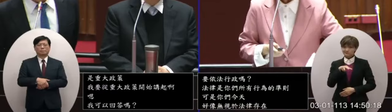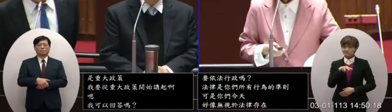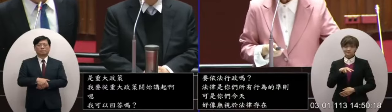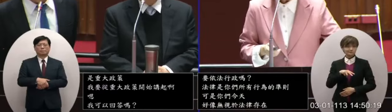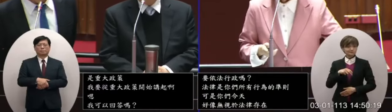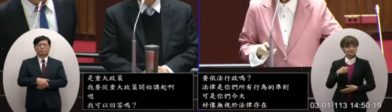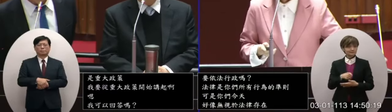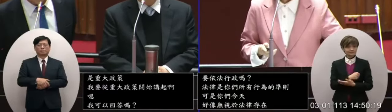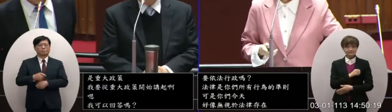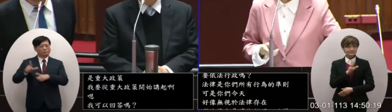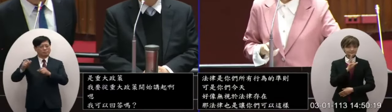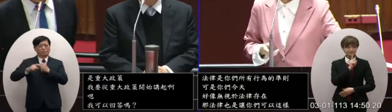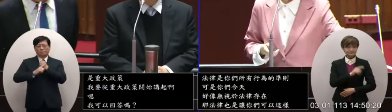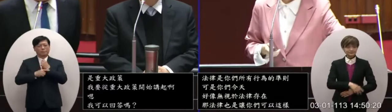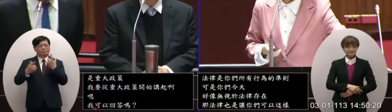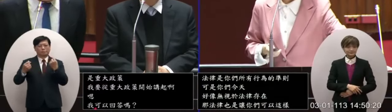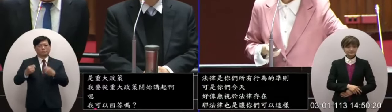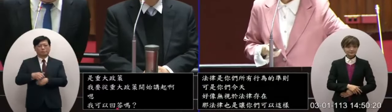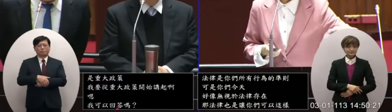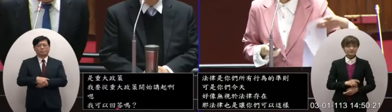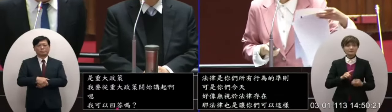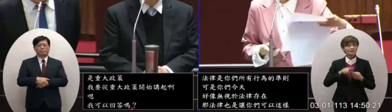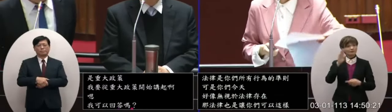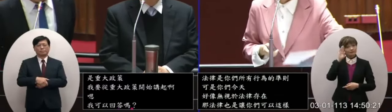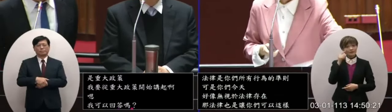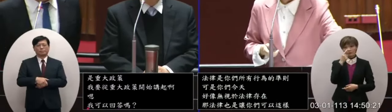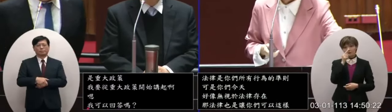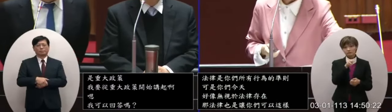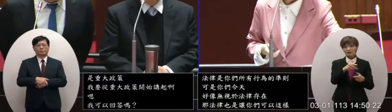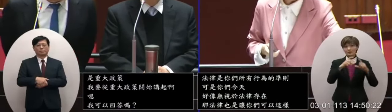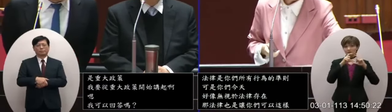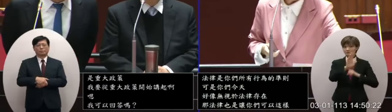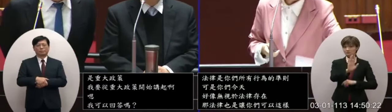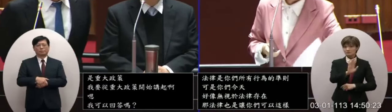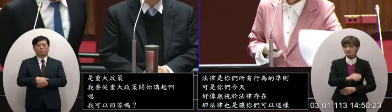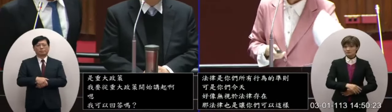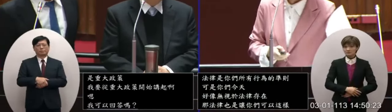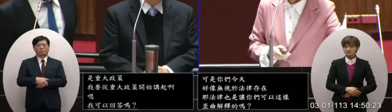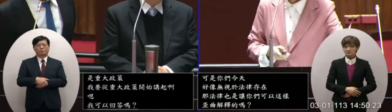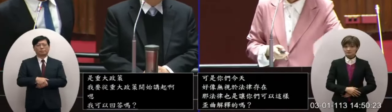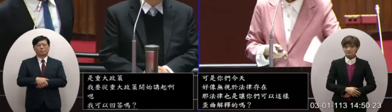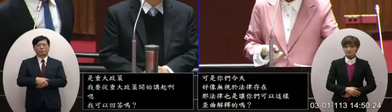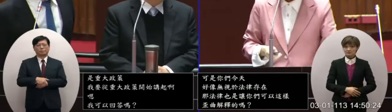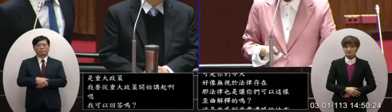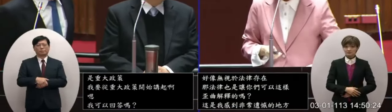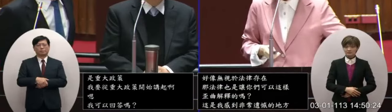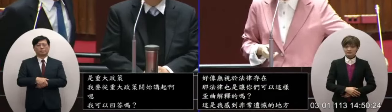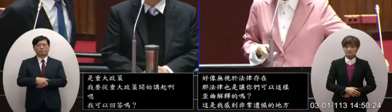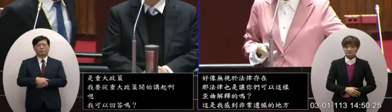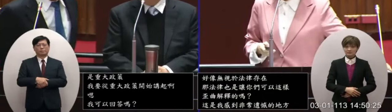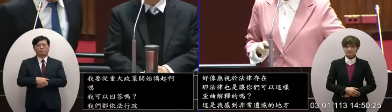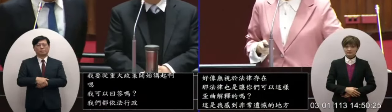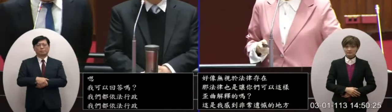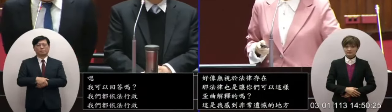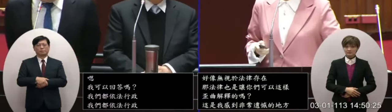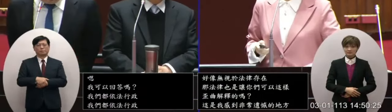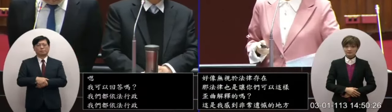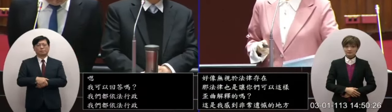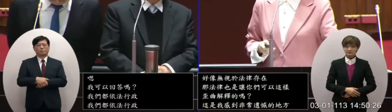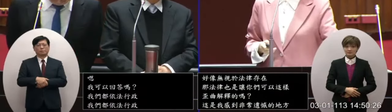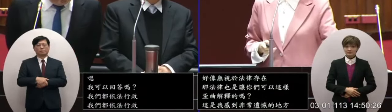我们都依法行政， 不好意思，我没有请你回答，不好意思。 好，接下